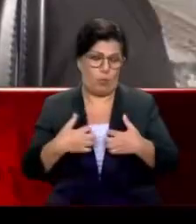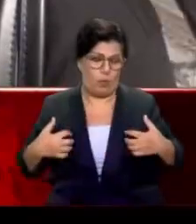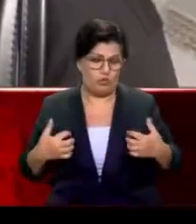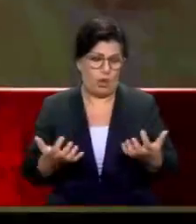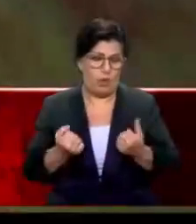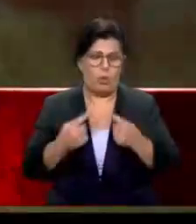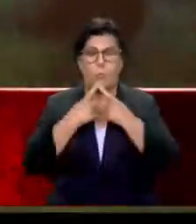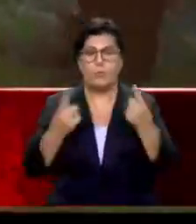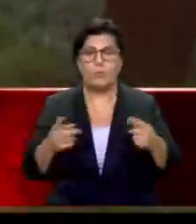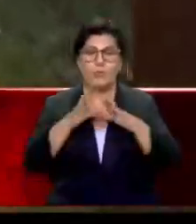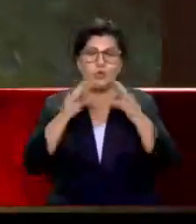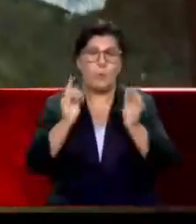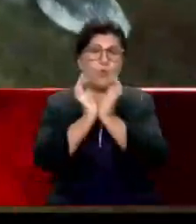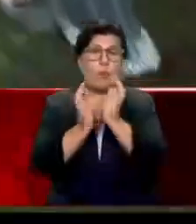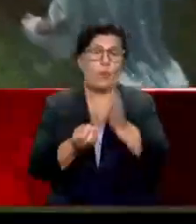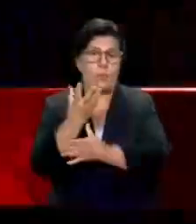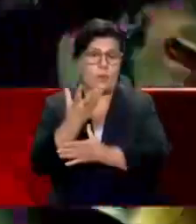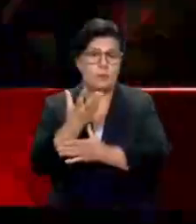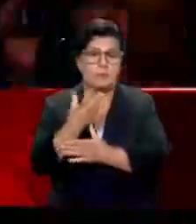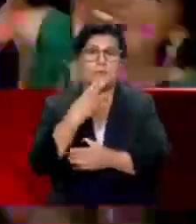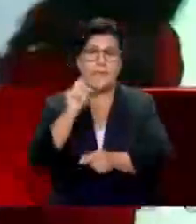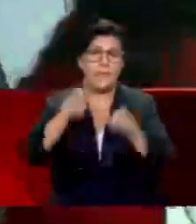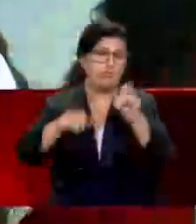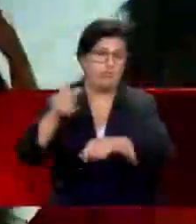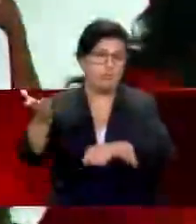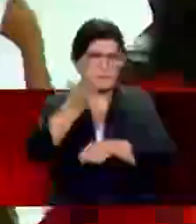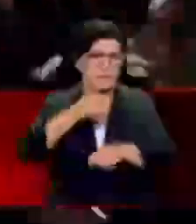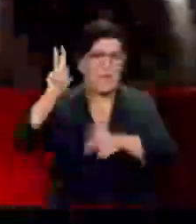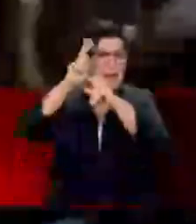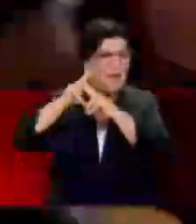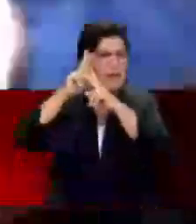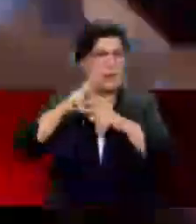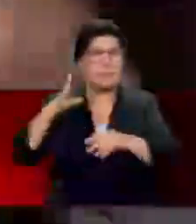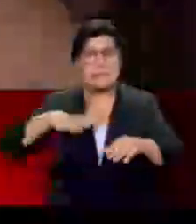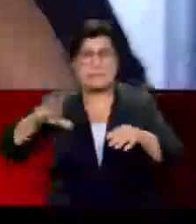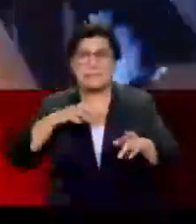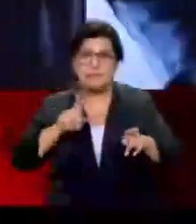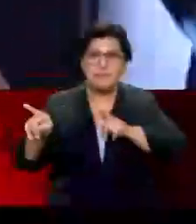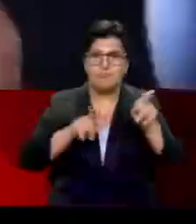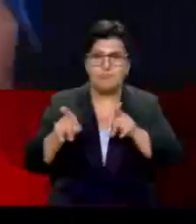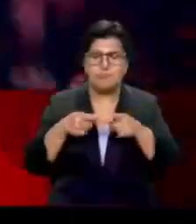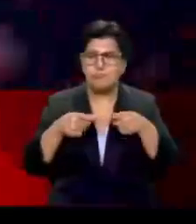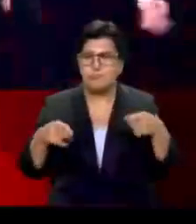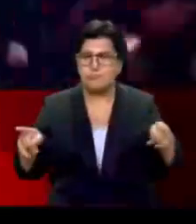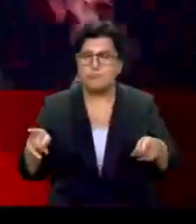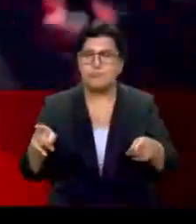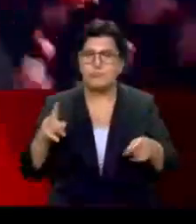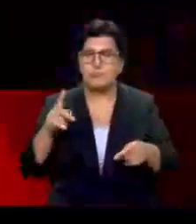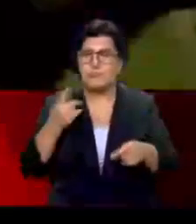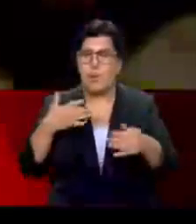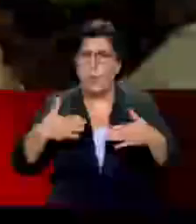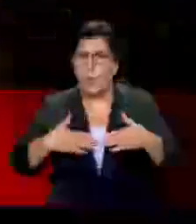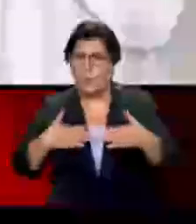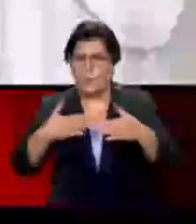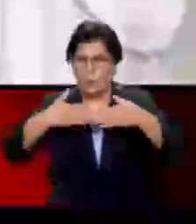güvenceye alıyorum diyor. Mutlu bir yuva kurmak her gencin hayali. Ama beklentiler bu hayalin önüne aşılması güç